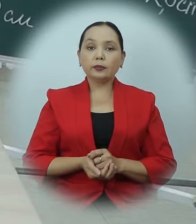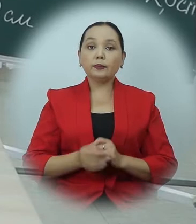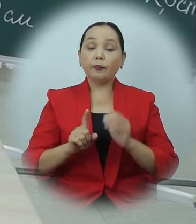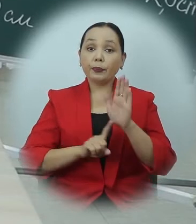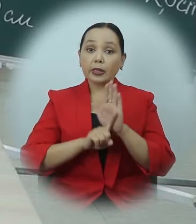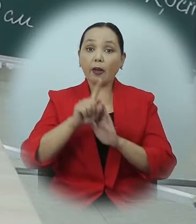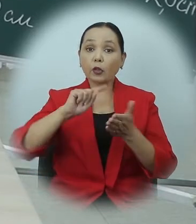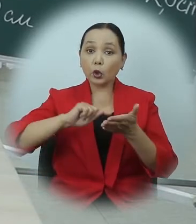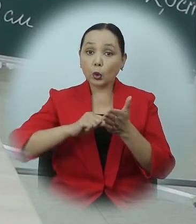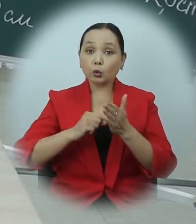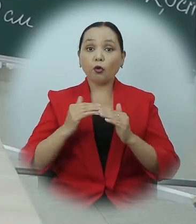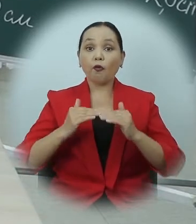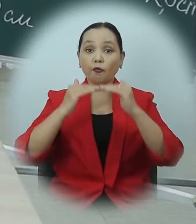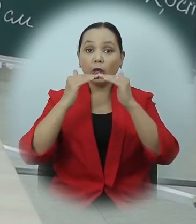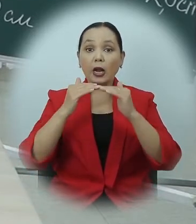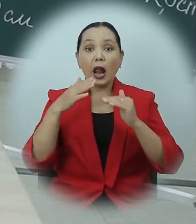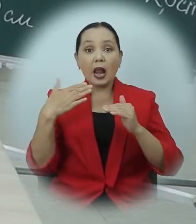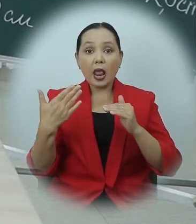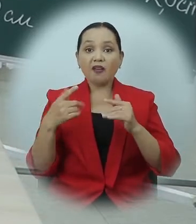Ставим точку в верхнем левом углу,